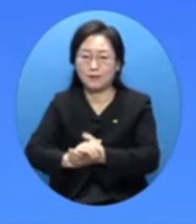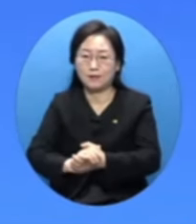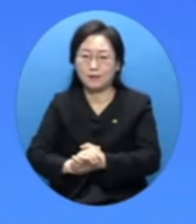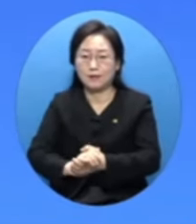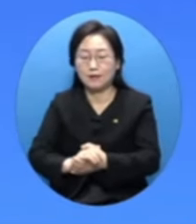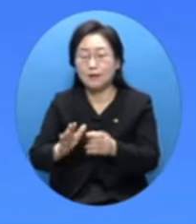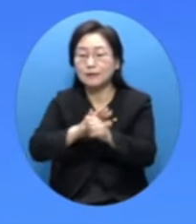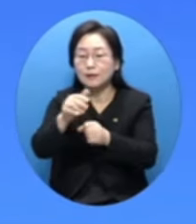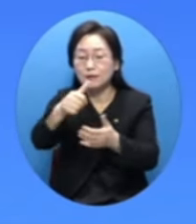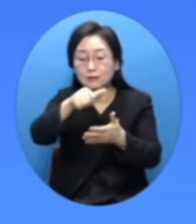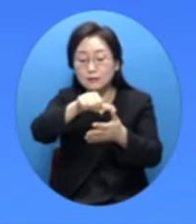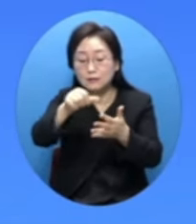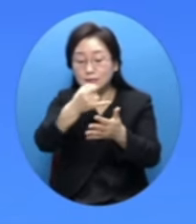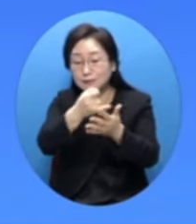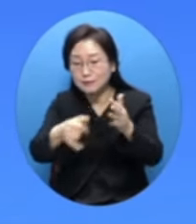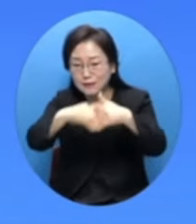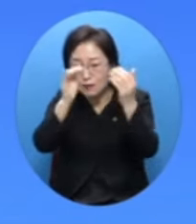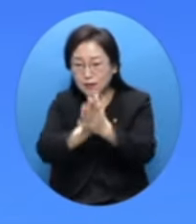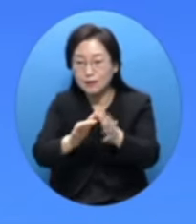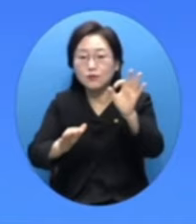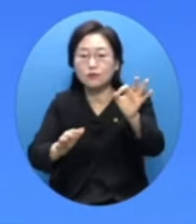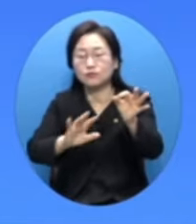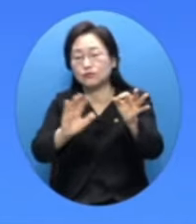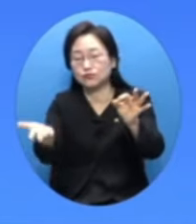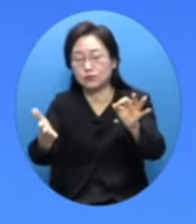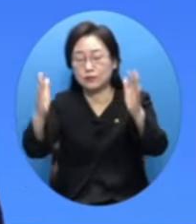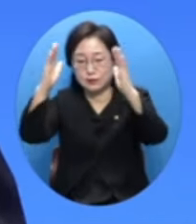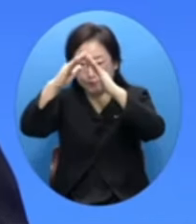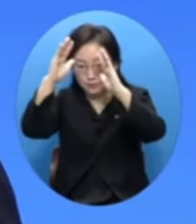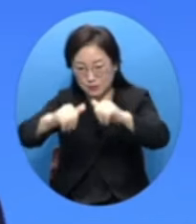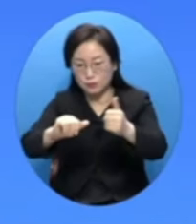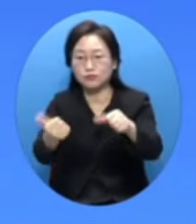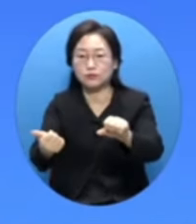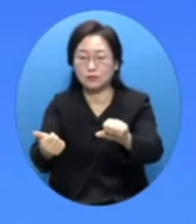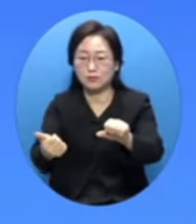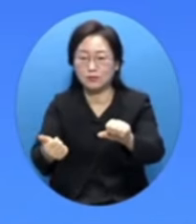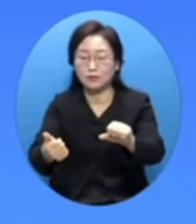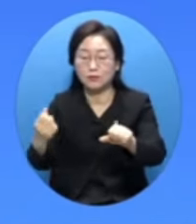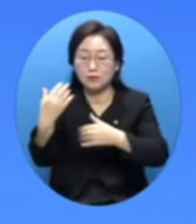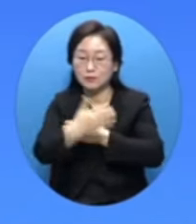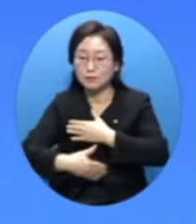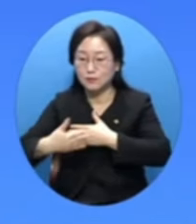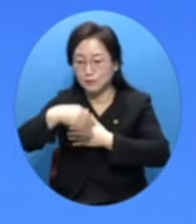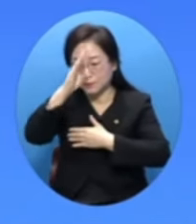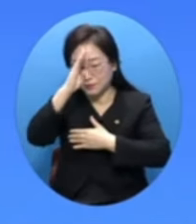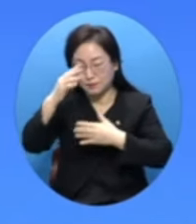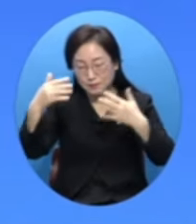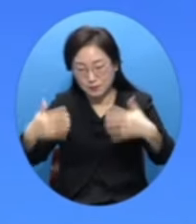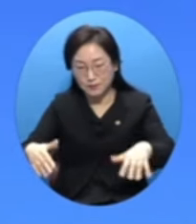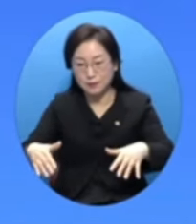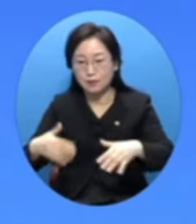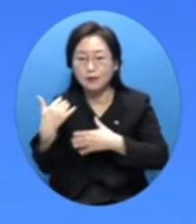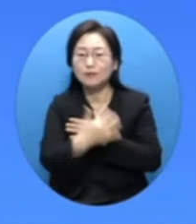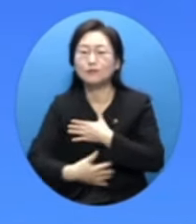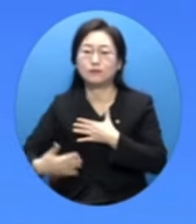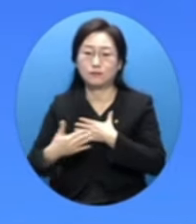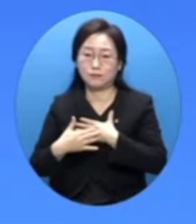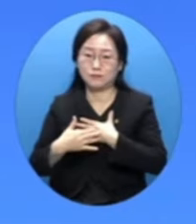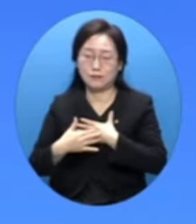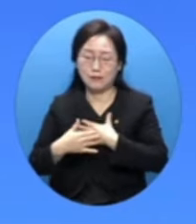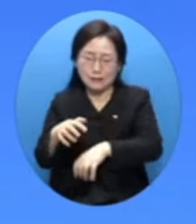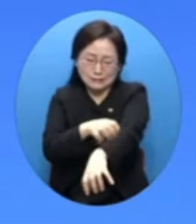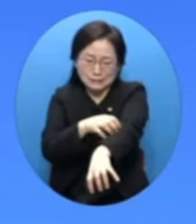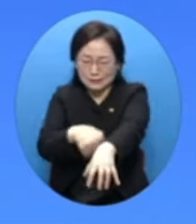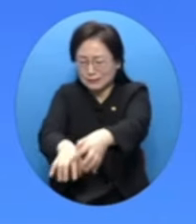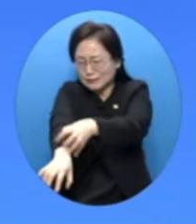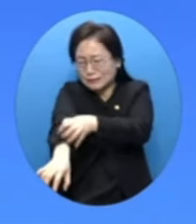사랑하는 열 자녀가 집이 무너져 다 죽게 하고 육신의 건강도 빼앗아 가서 온몸에 악성